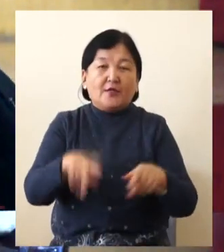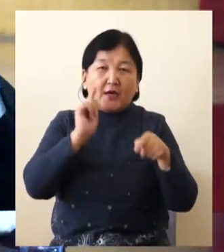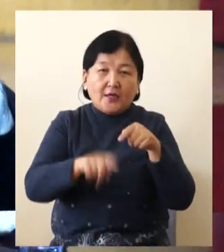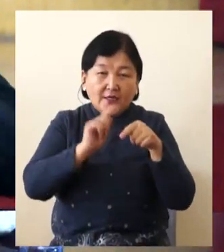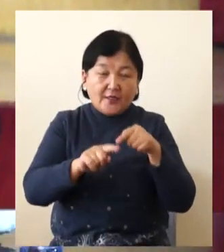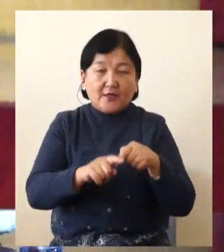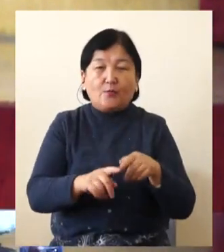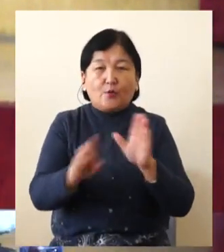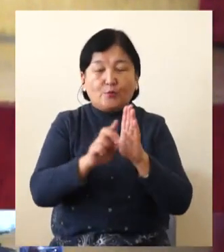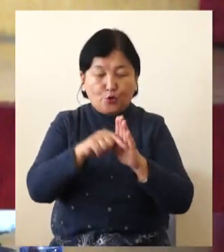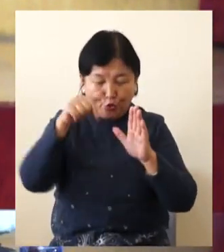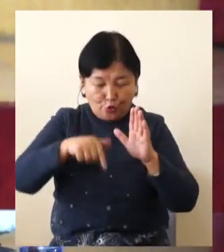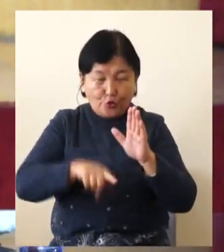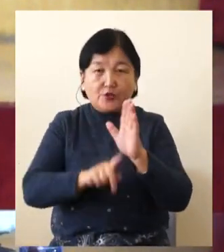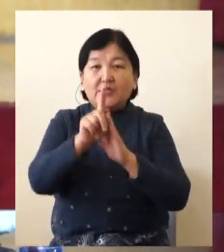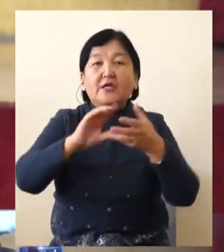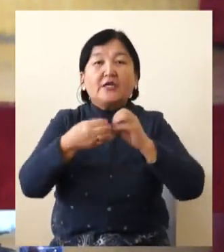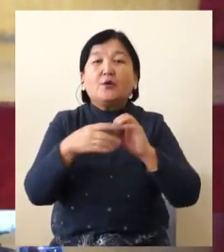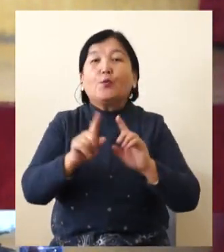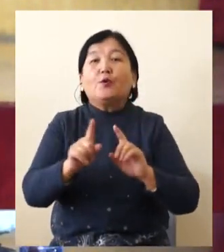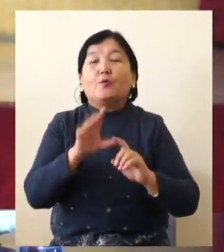хянах юмудаа одоо хийж өгөхгүй бол